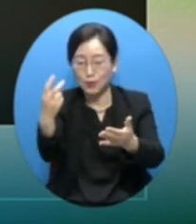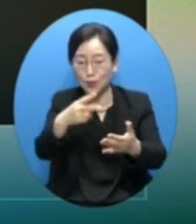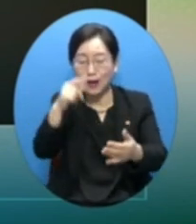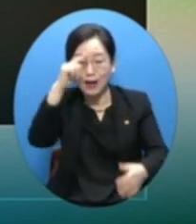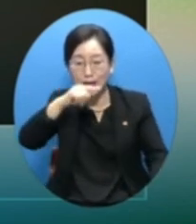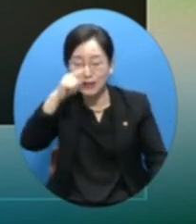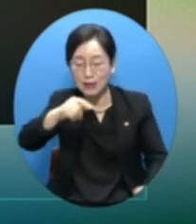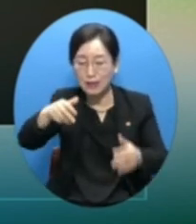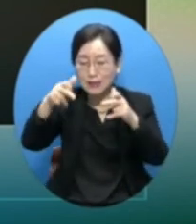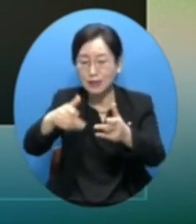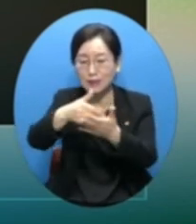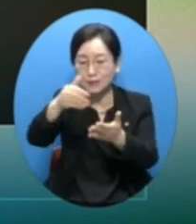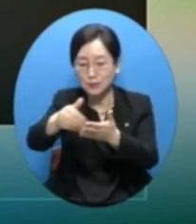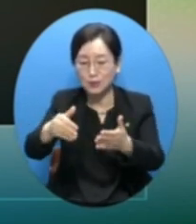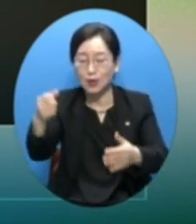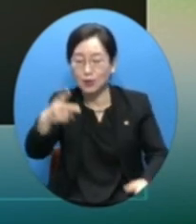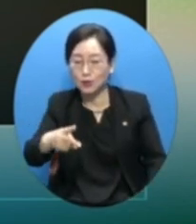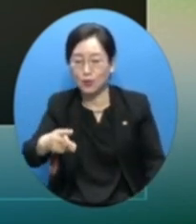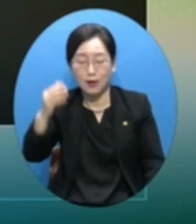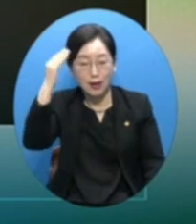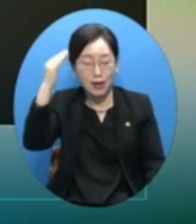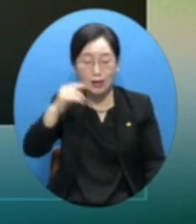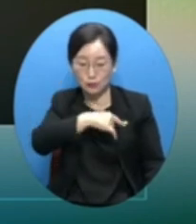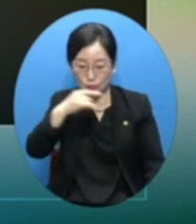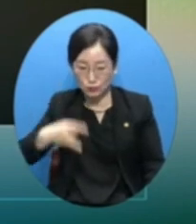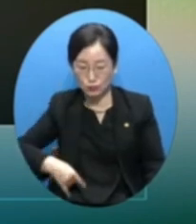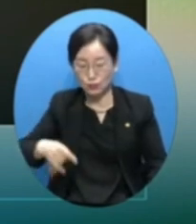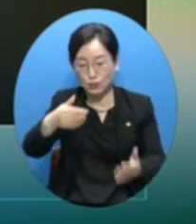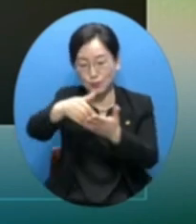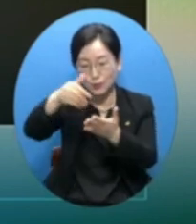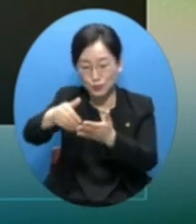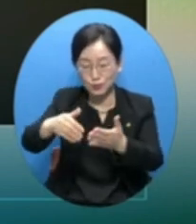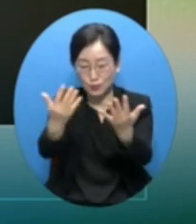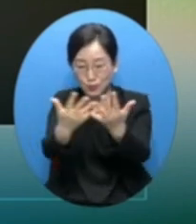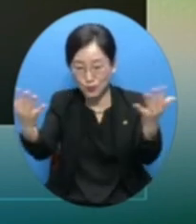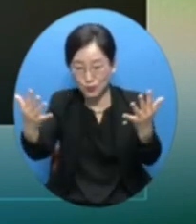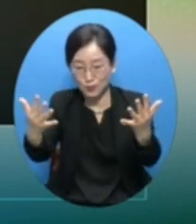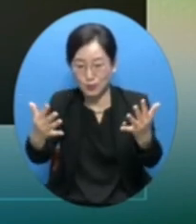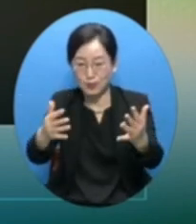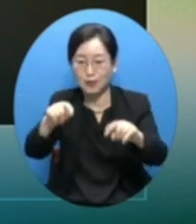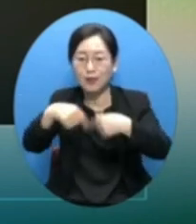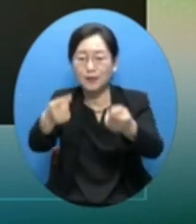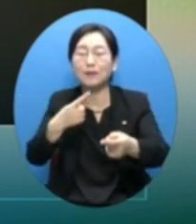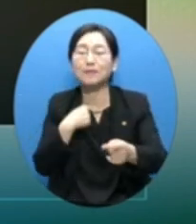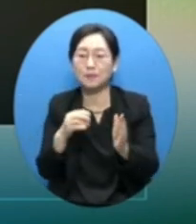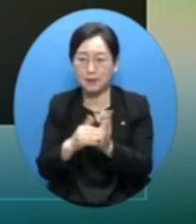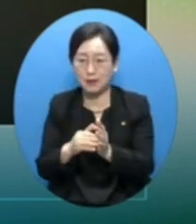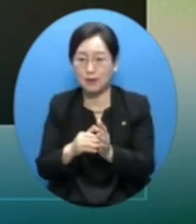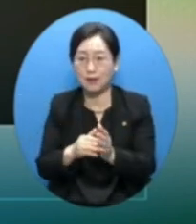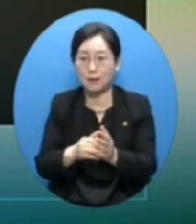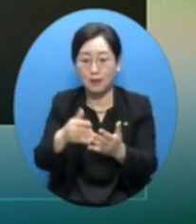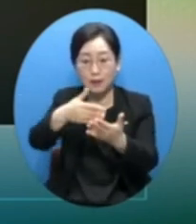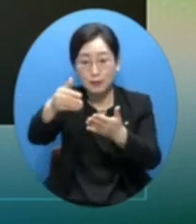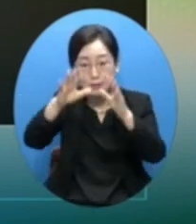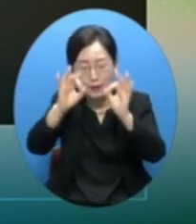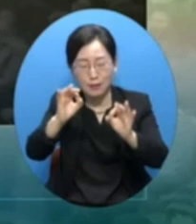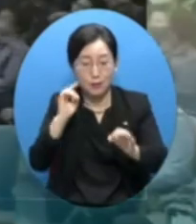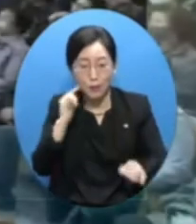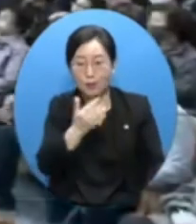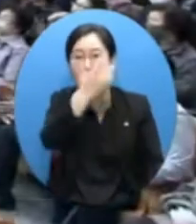미술전, 한중일 교류 장애인 미술 교류전 등 다수 선수에 참여하고 있습니다. 얼마나 그림들이 아름답습니까?